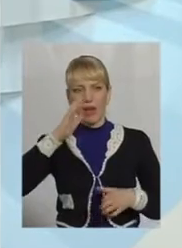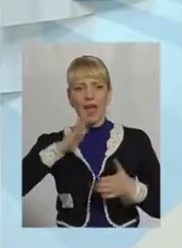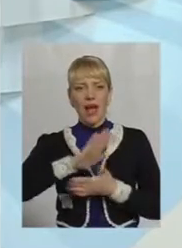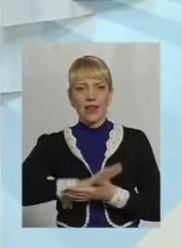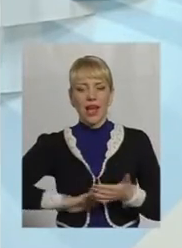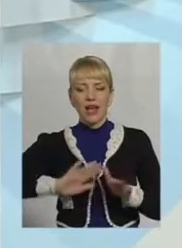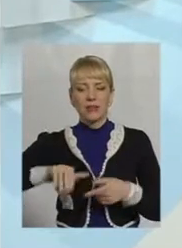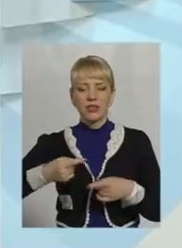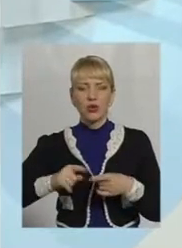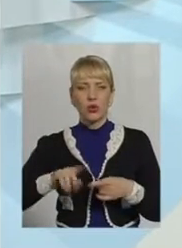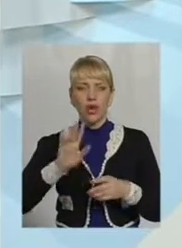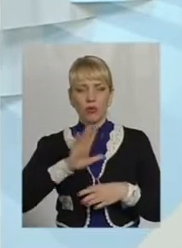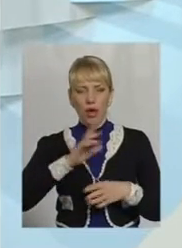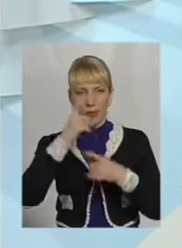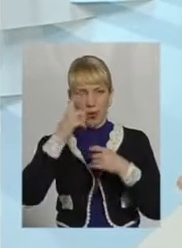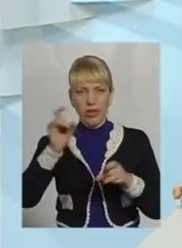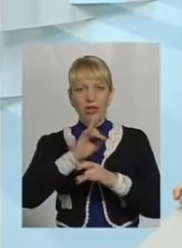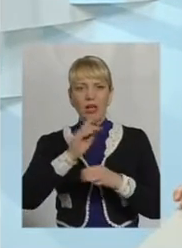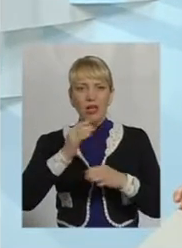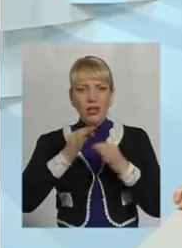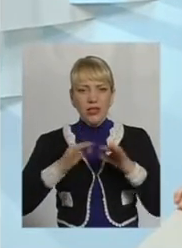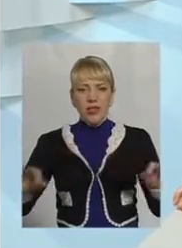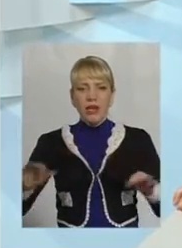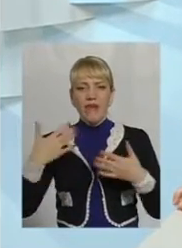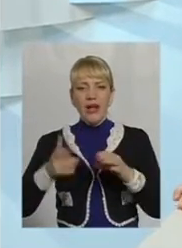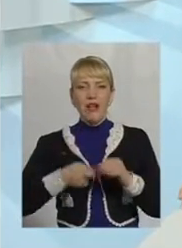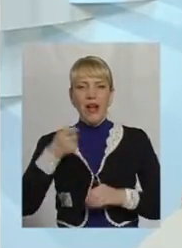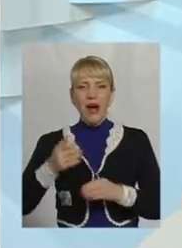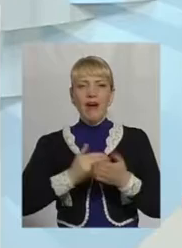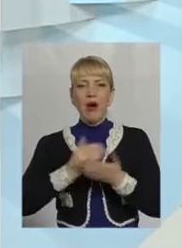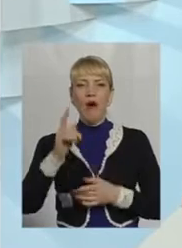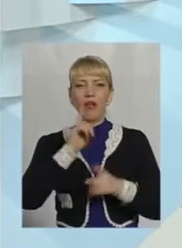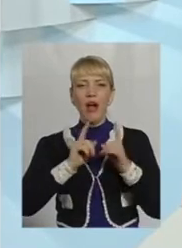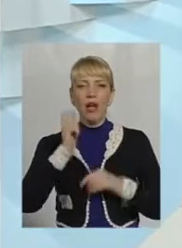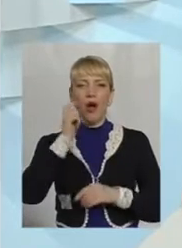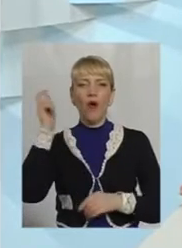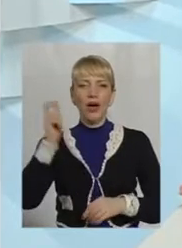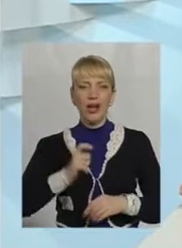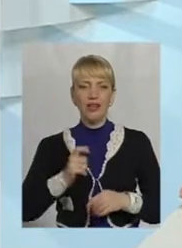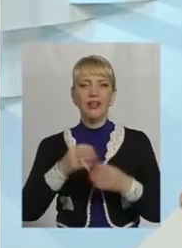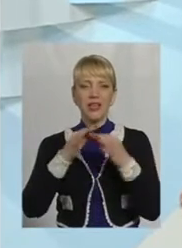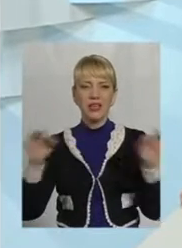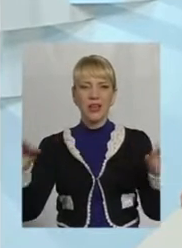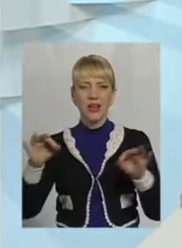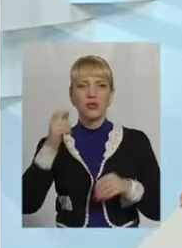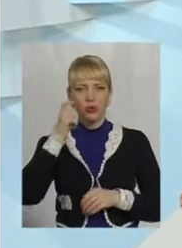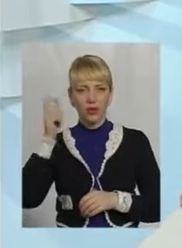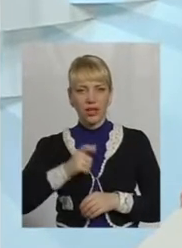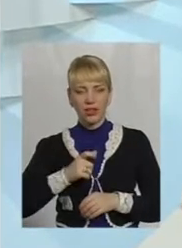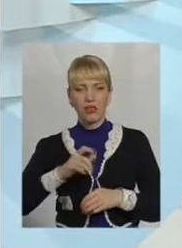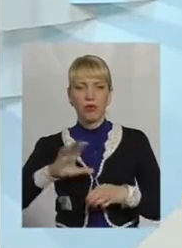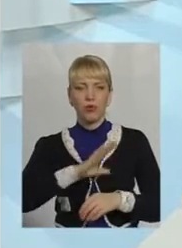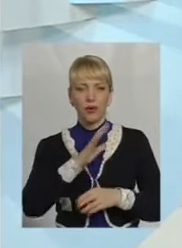як була проголошена незалежність, то вже заявою Верховної Ради України, незалежної вже держави,